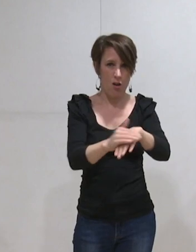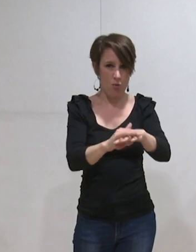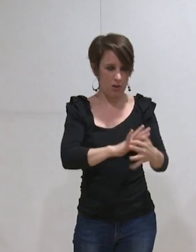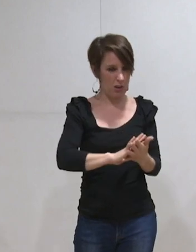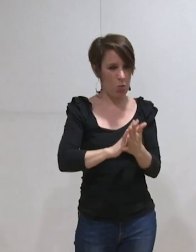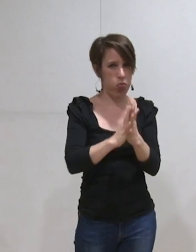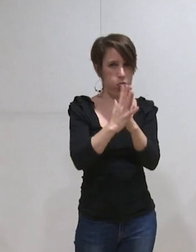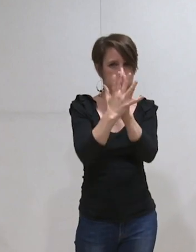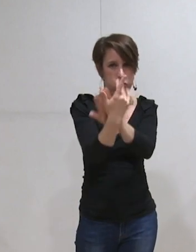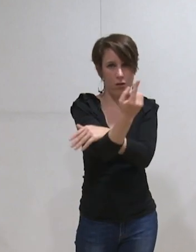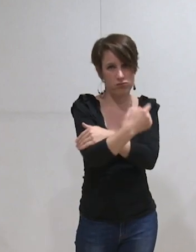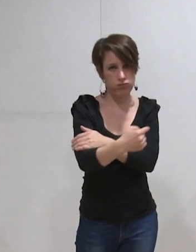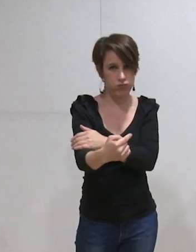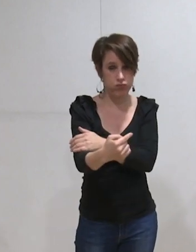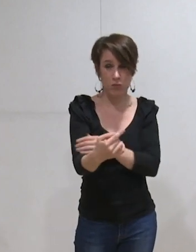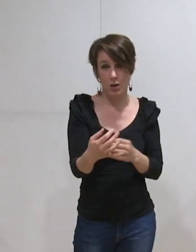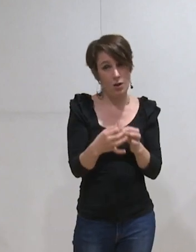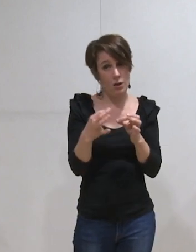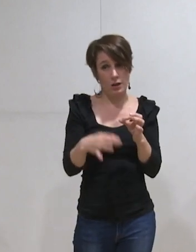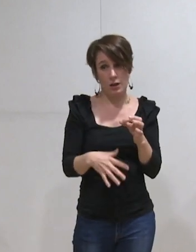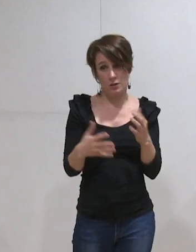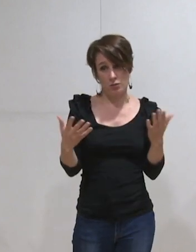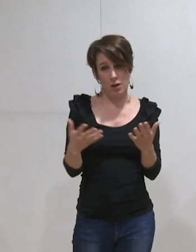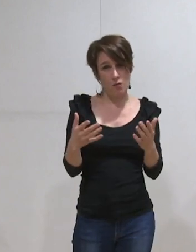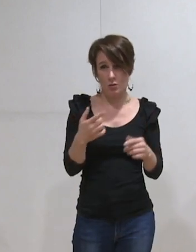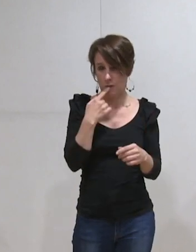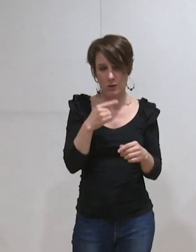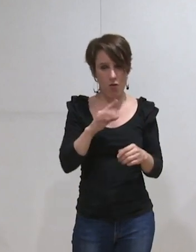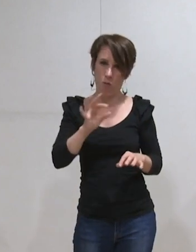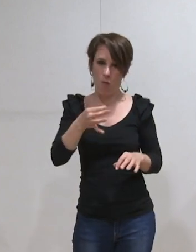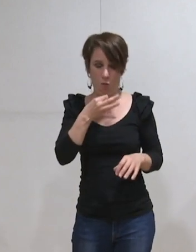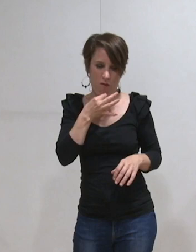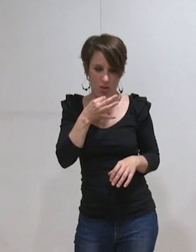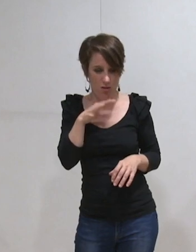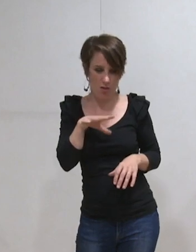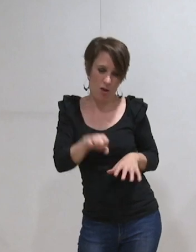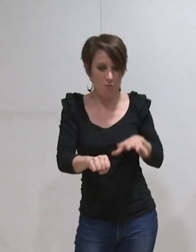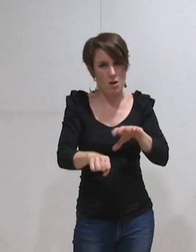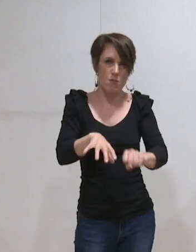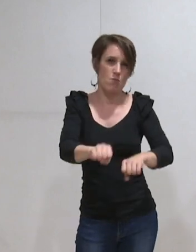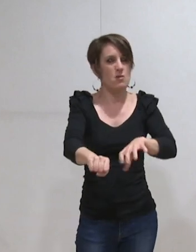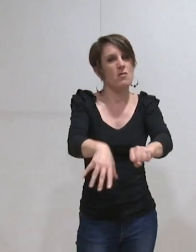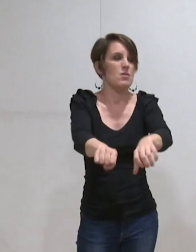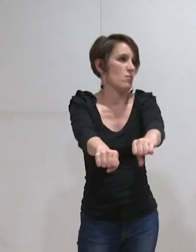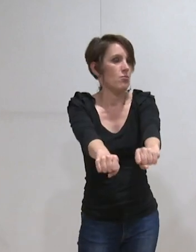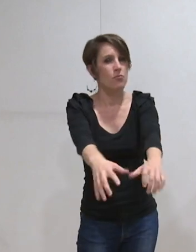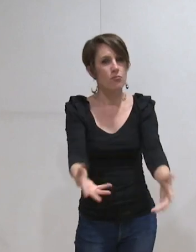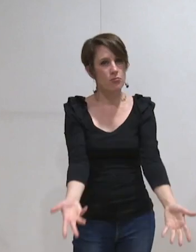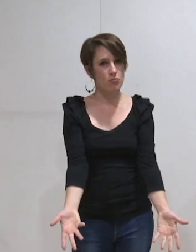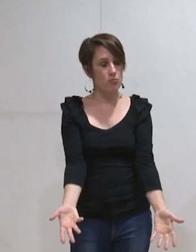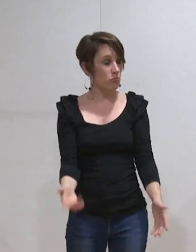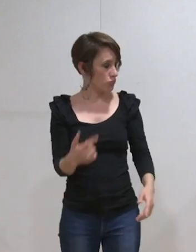le pragmatisme est devenu l'autre nom de l'opportunisme est-ce que ça veut dire que tenant compte de ce fameux